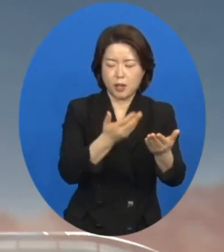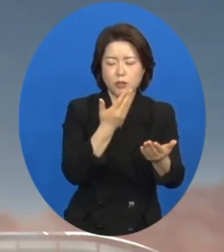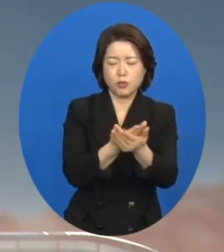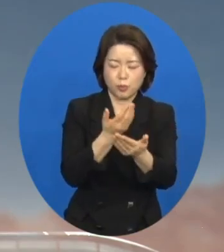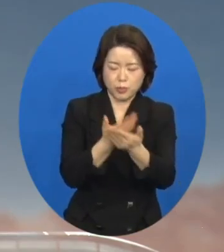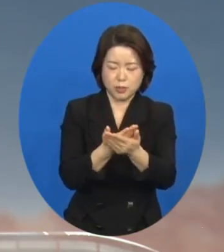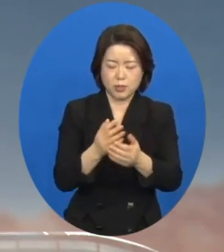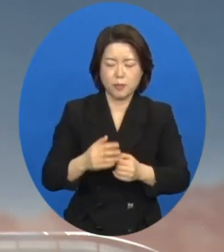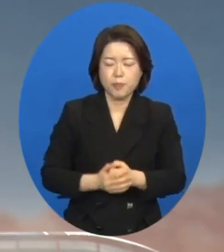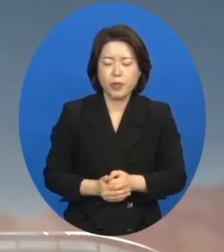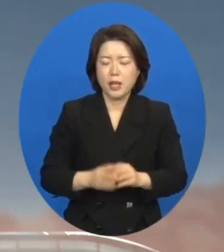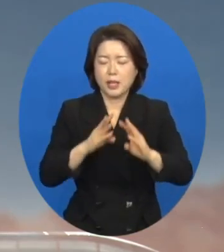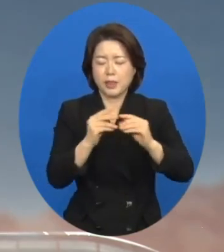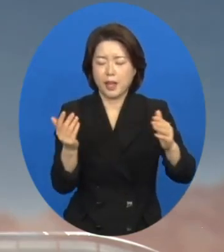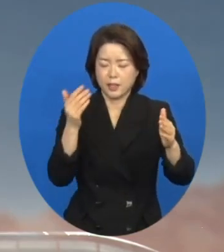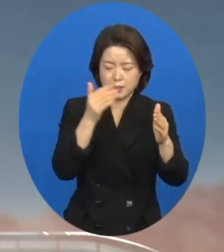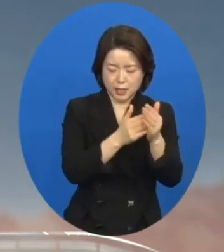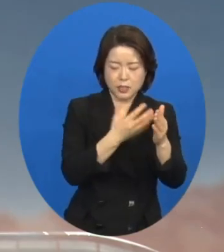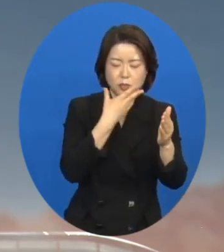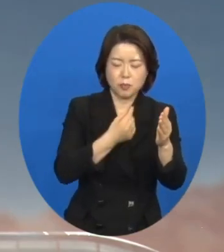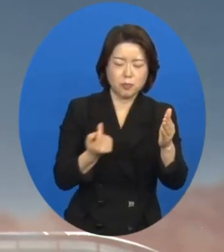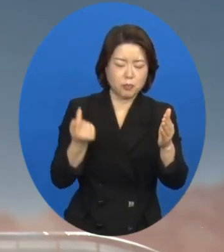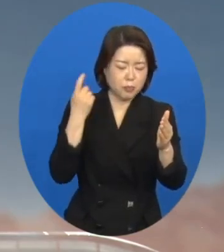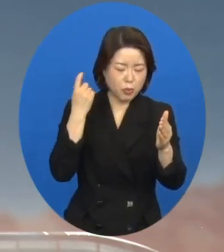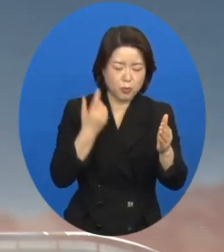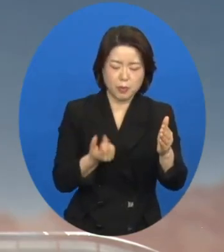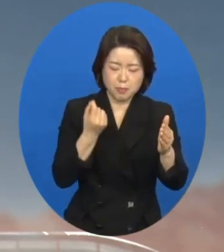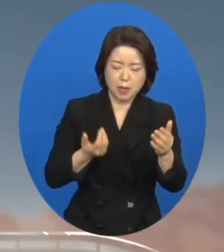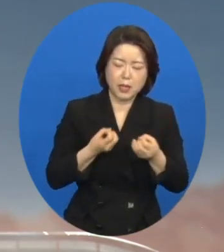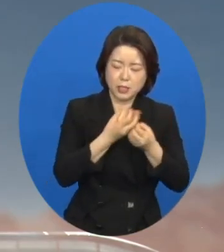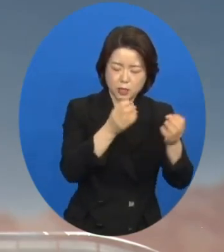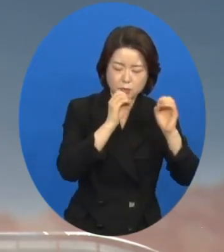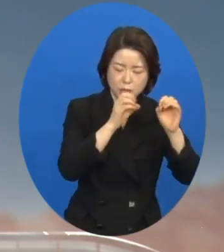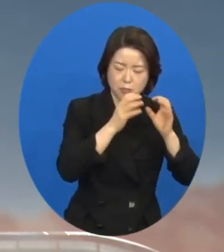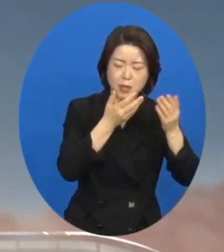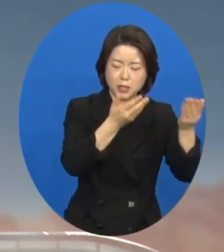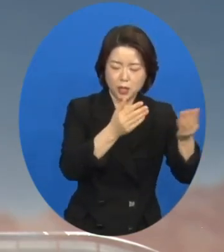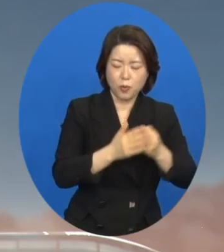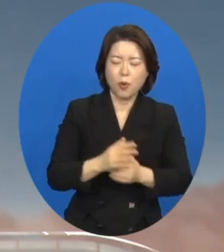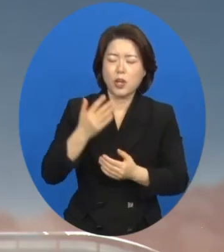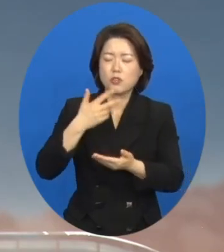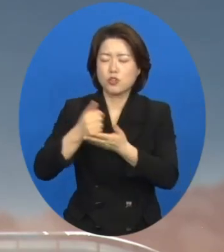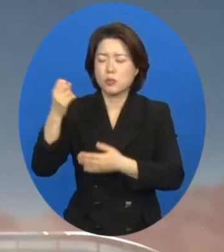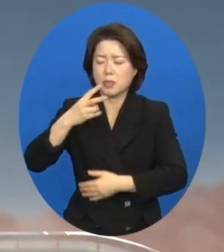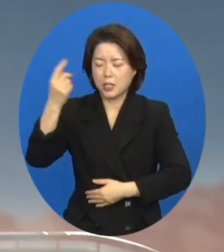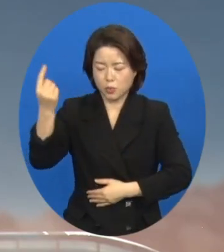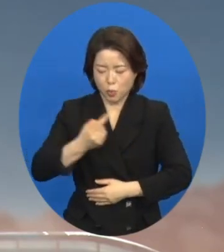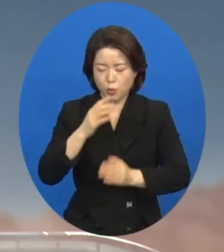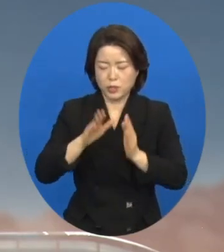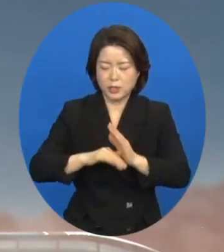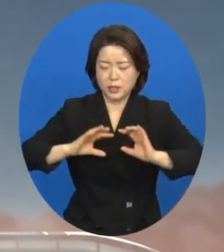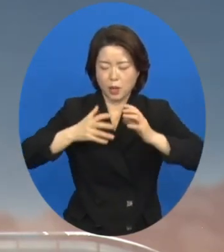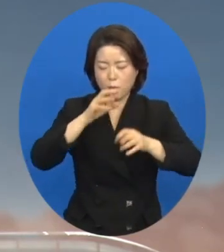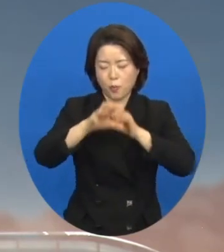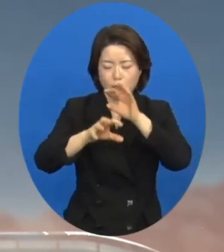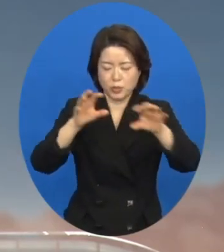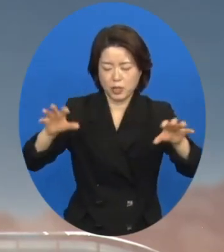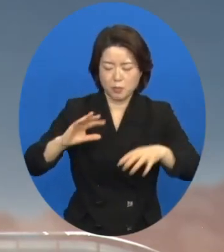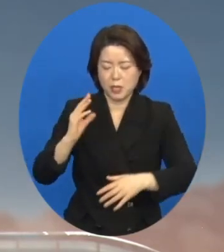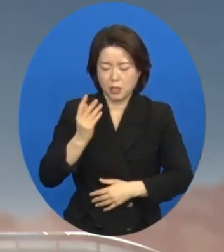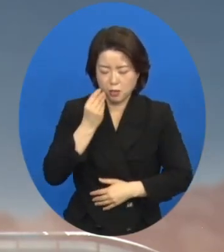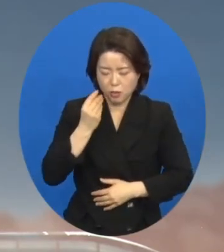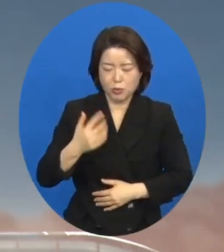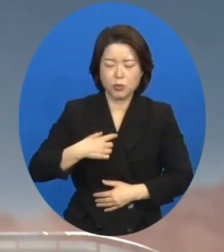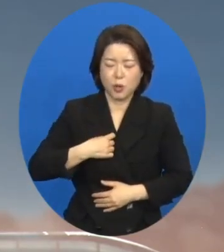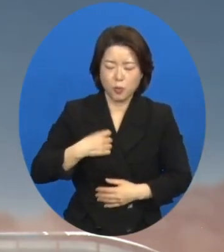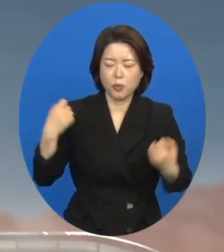주시옵소서. 땅끝까지 이르러 복음이 속히 전파되고 주님이 다시 오시는 그날 온 열방이 하나님 거룩한 옷을